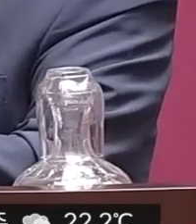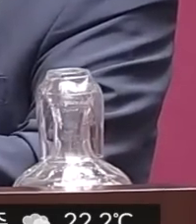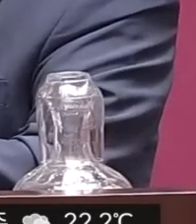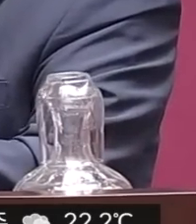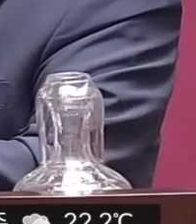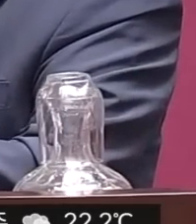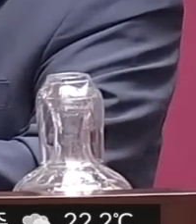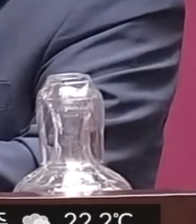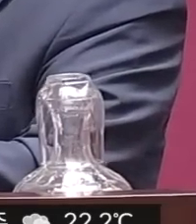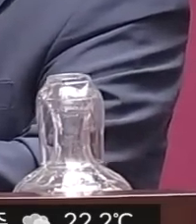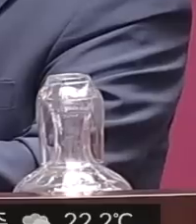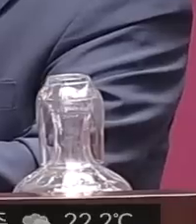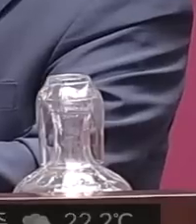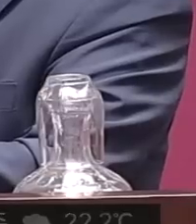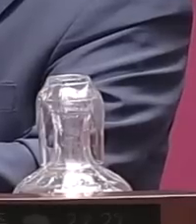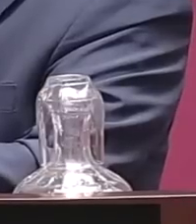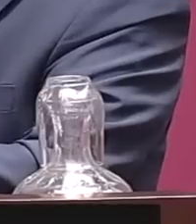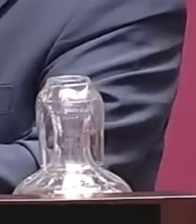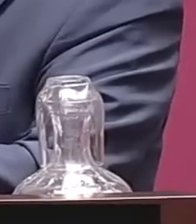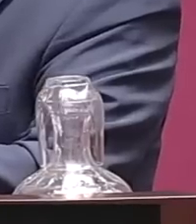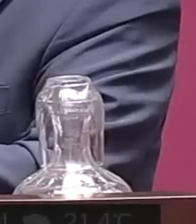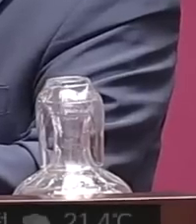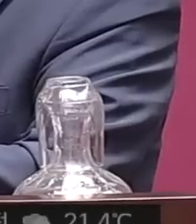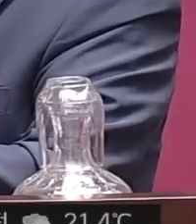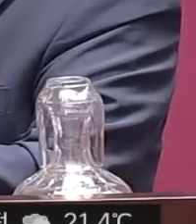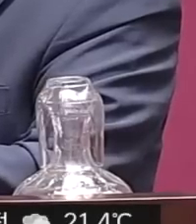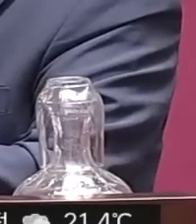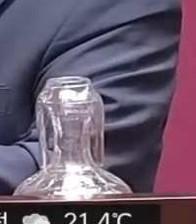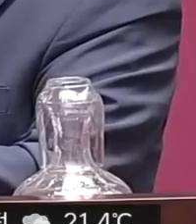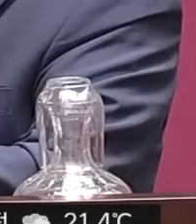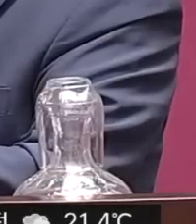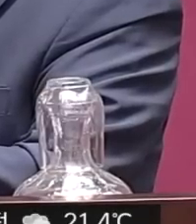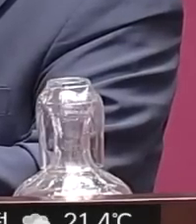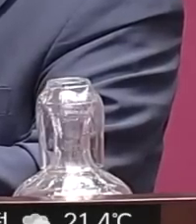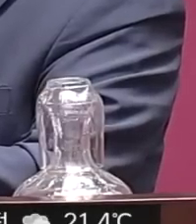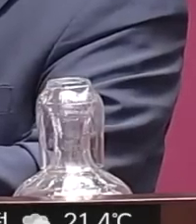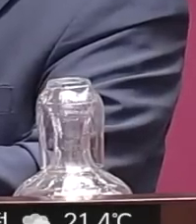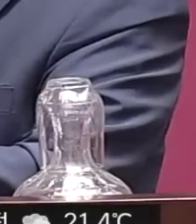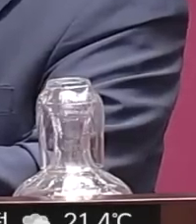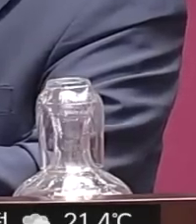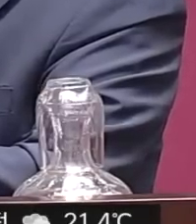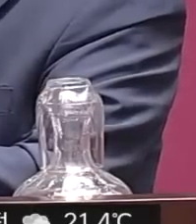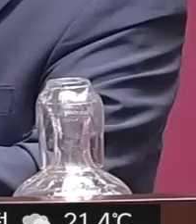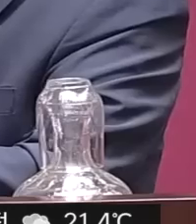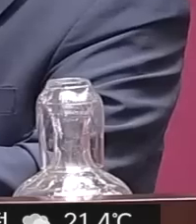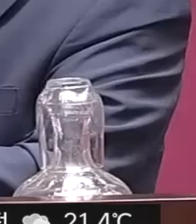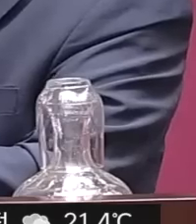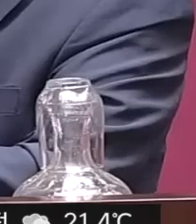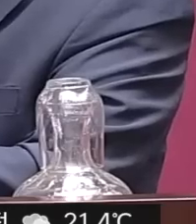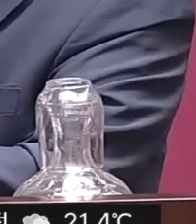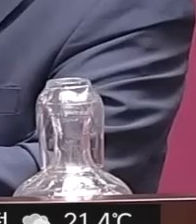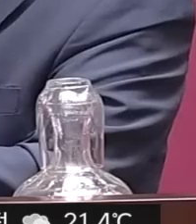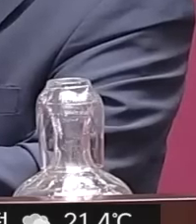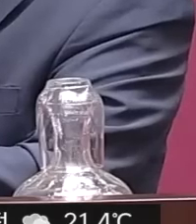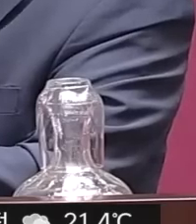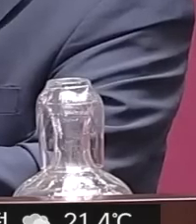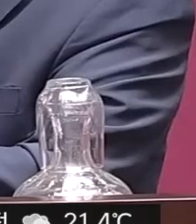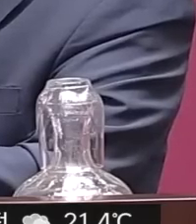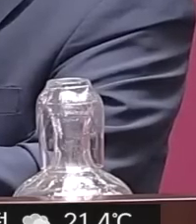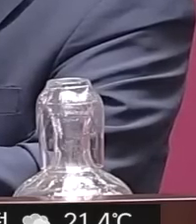아니에요. 그렇게 타결에 가까이 간 적이 없습니다. 그거 잠깐만요. 잠깐